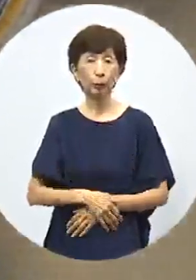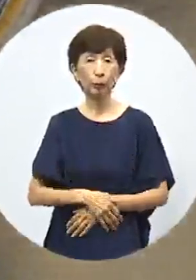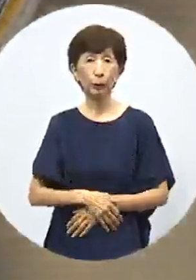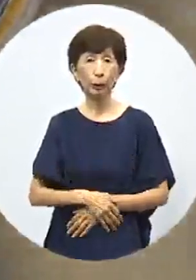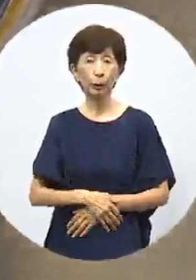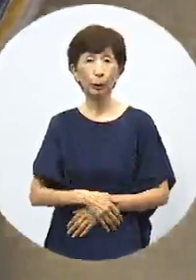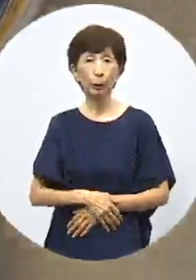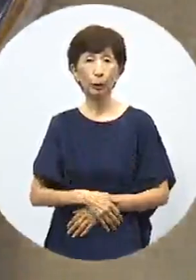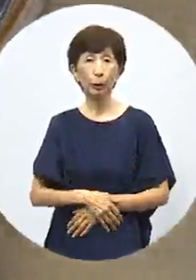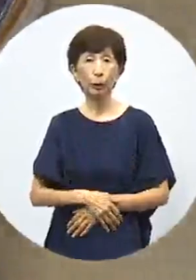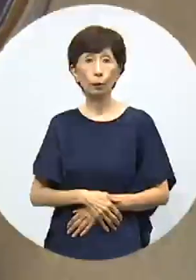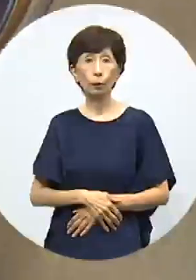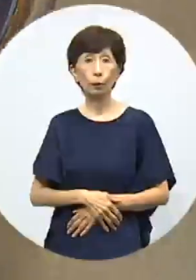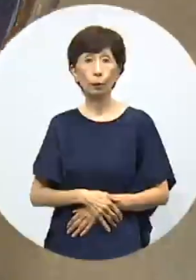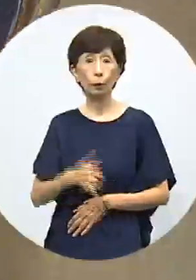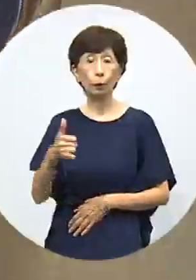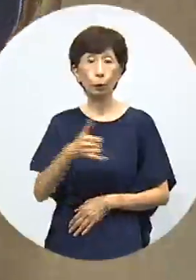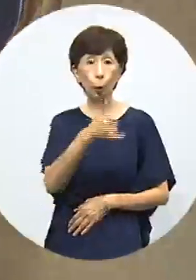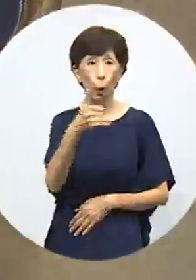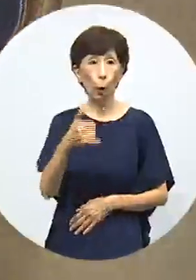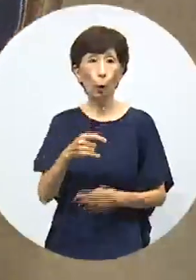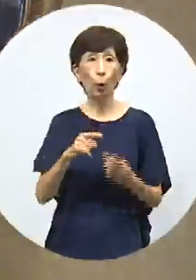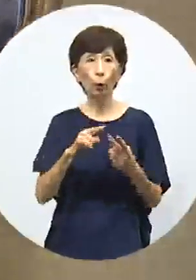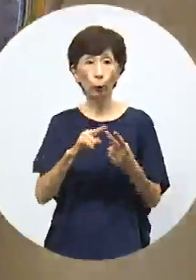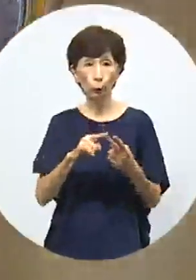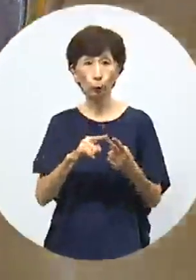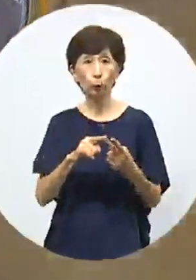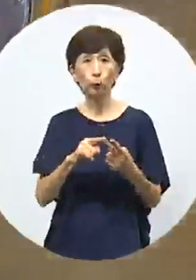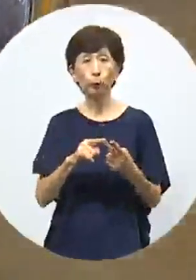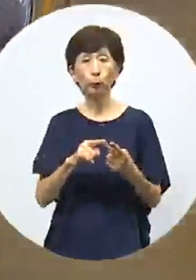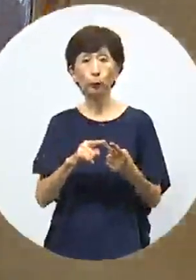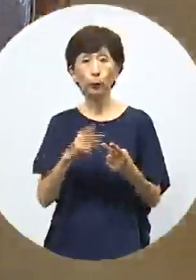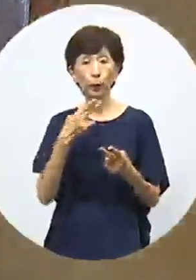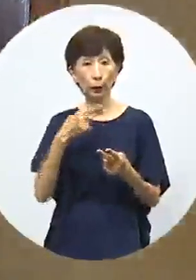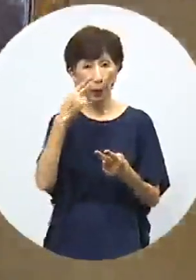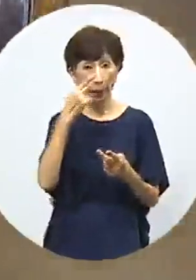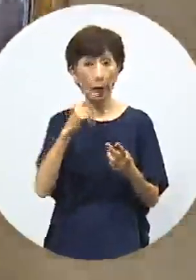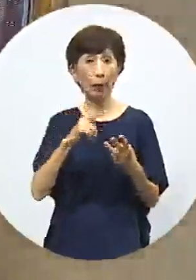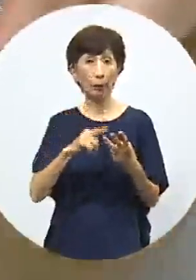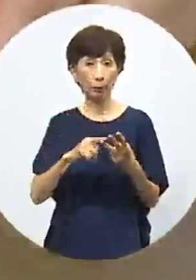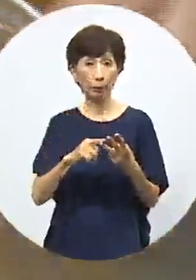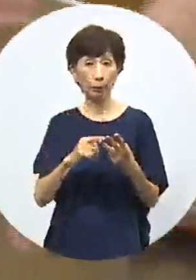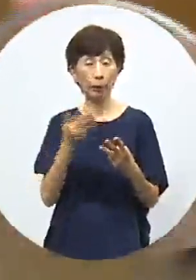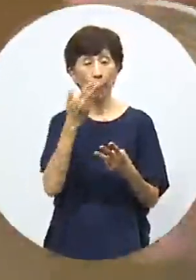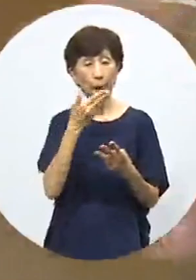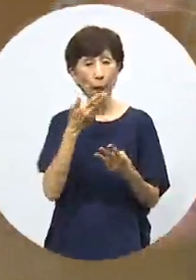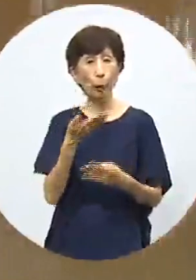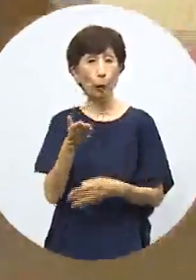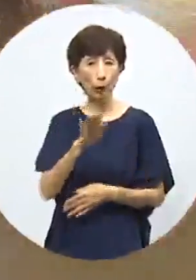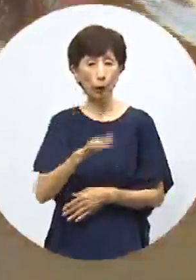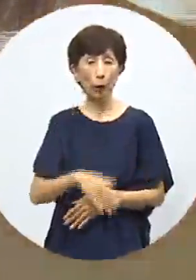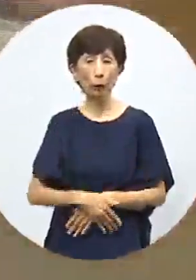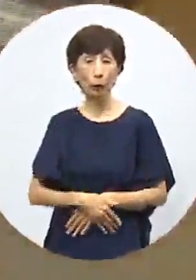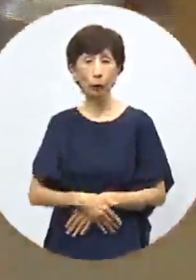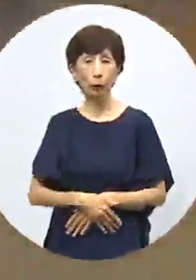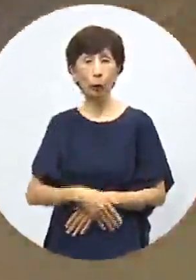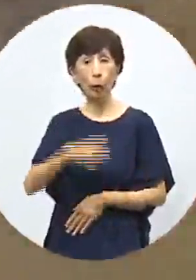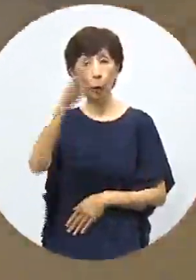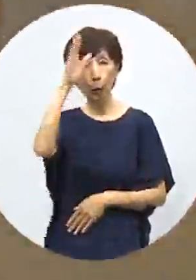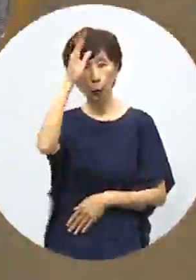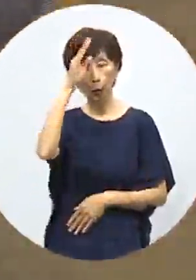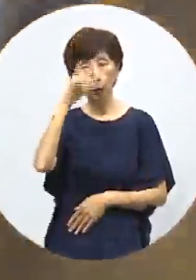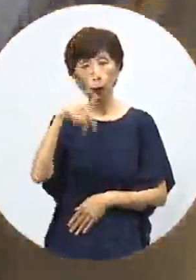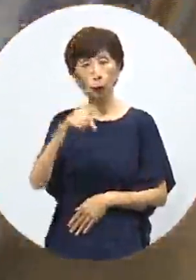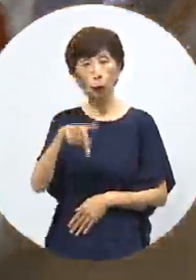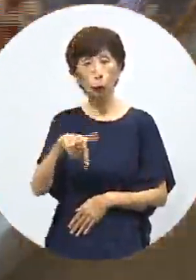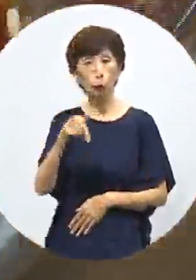ています。はい、そこにこの醤油、はい、お酒、そしてお砂糖、鶏ガ